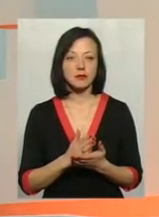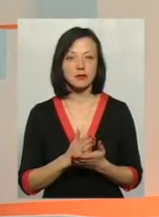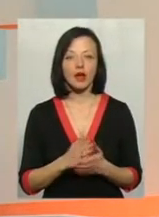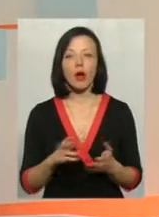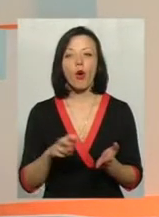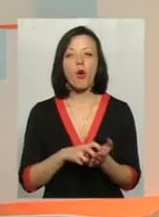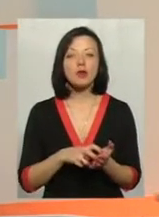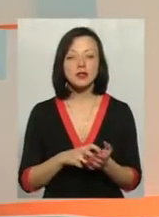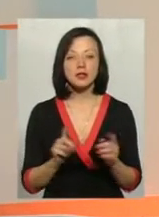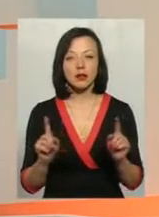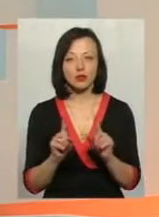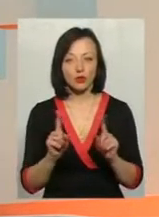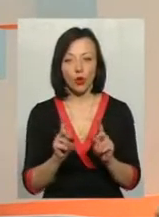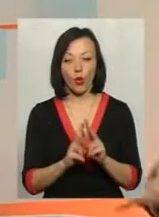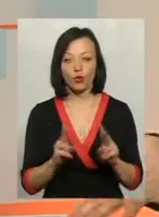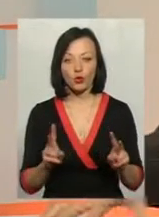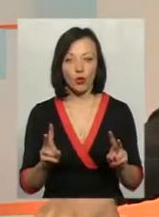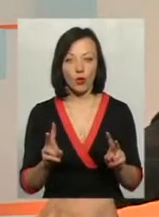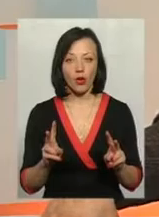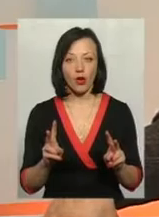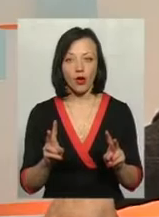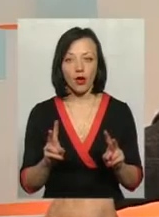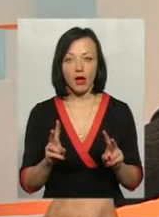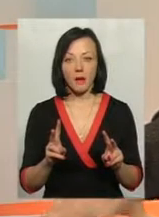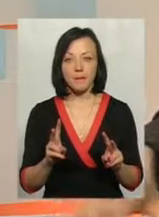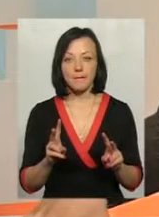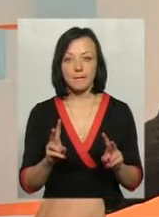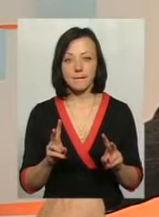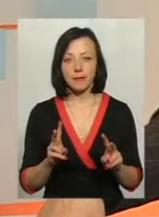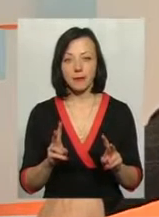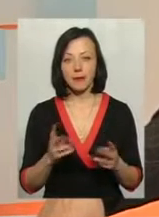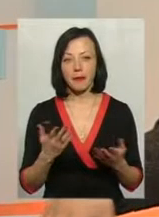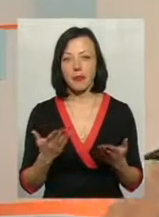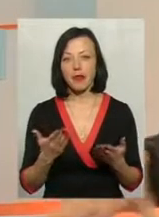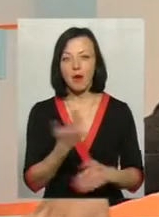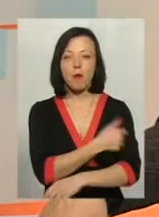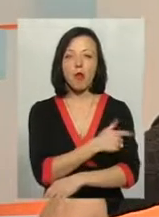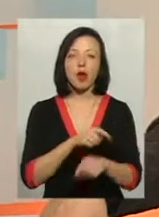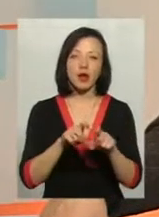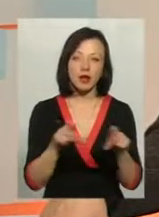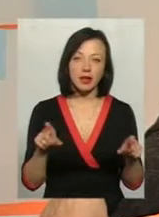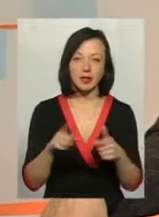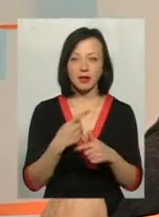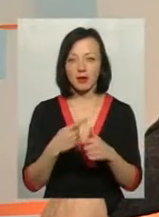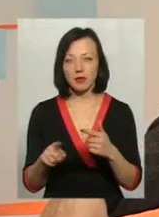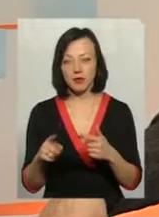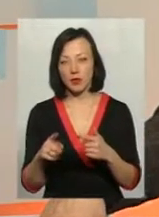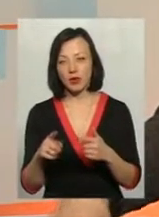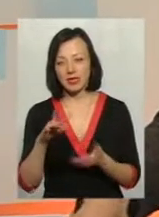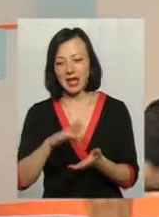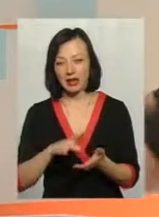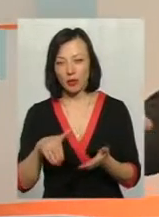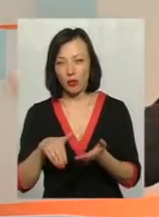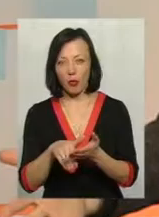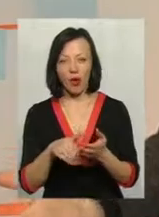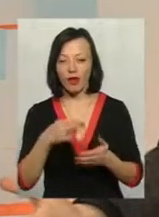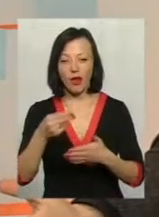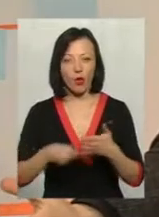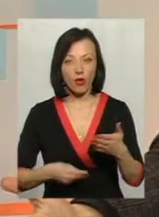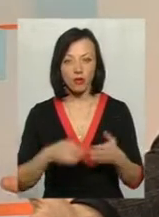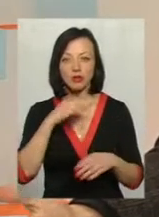острах, що ті, хто не уклад, тобто ті надавачі медичних послуг, умовно кажучи, поліклініка чи центр первинної медико-санітарної допомоги, який не